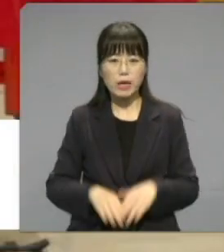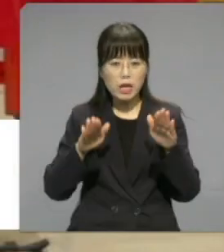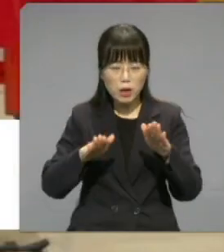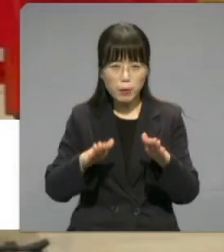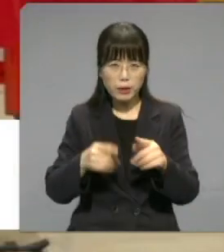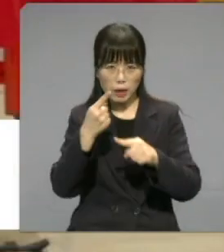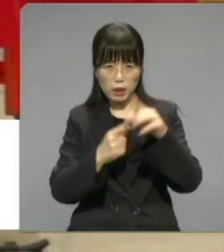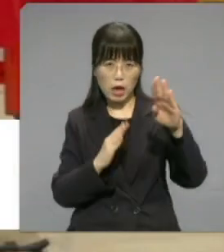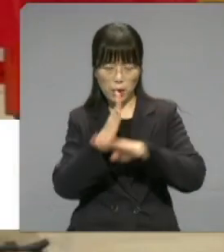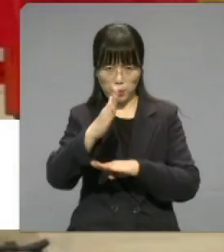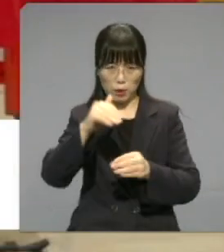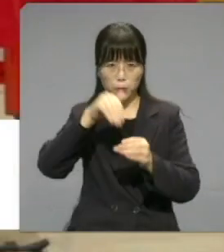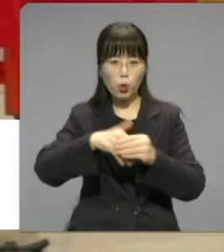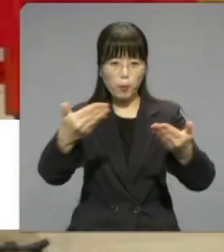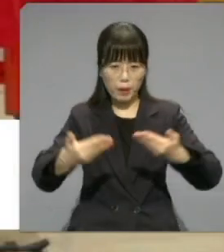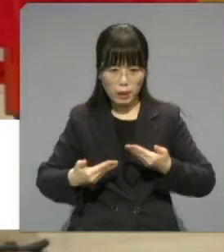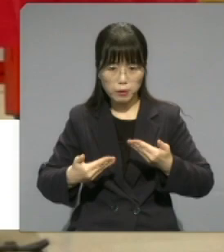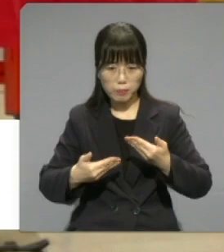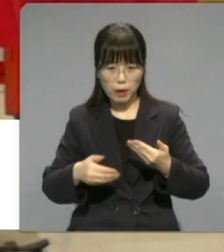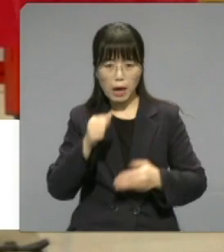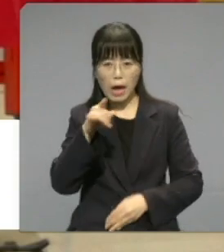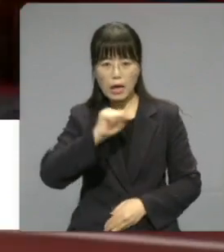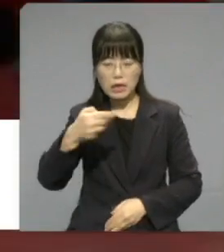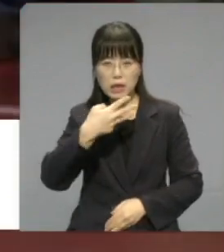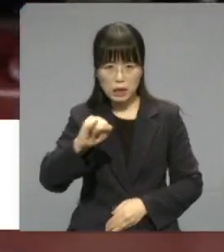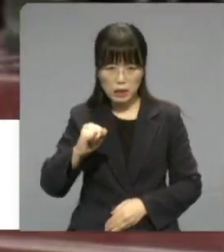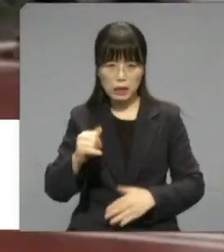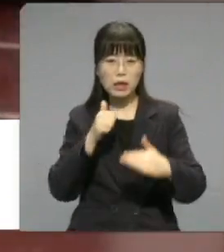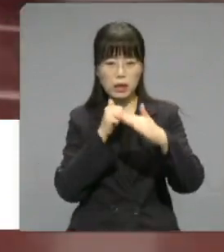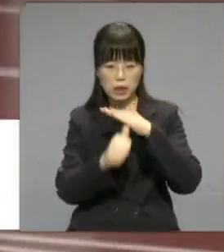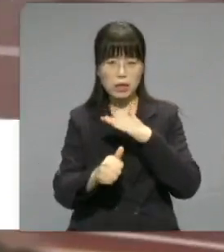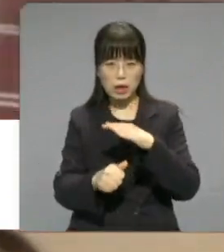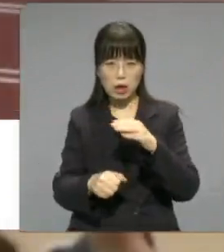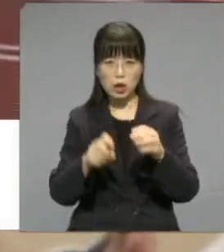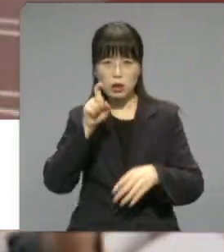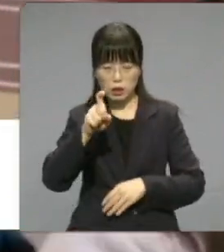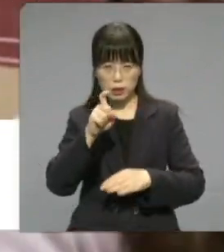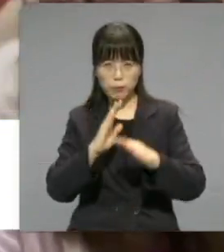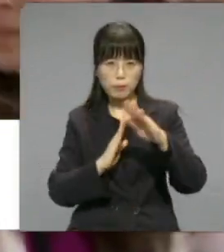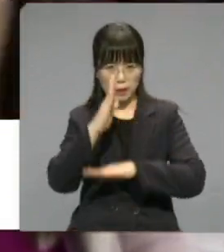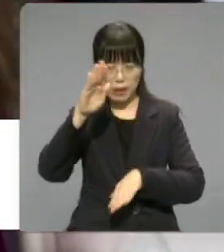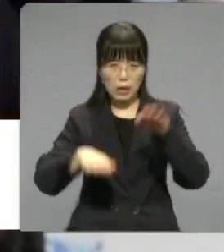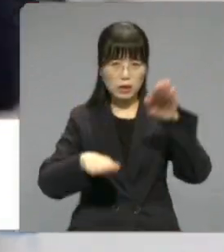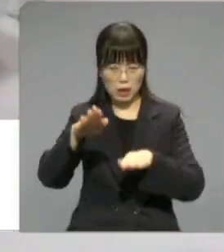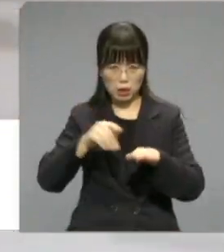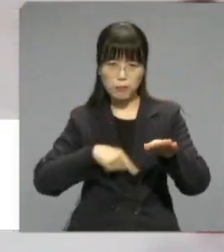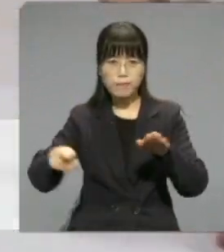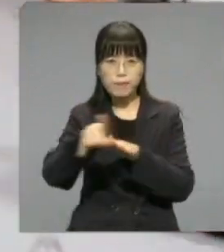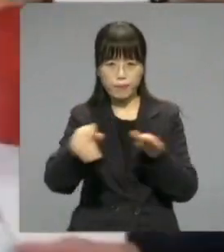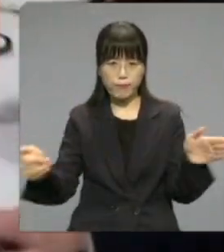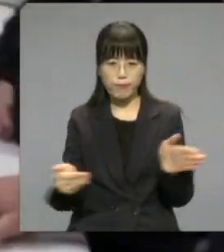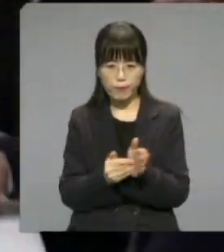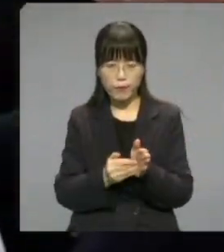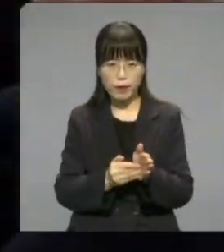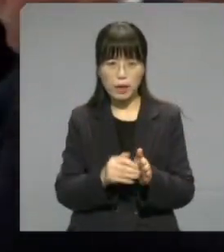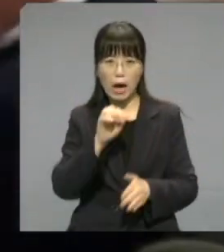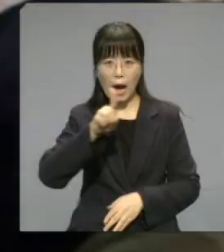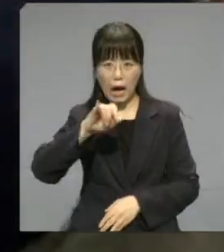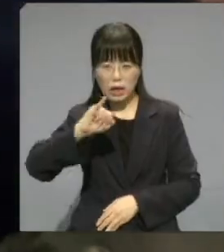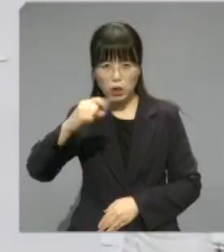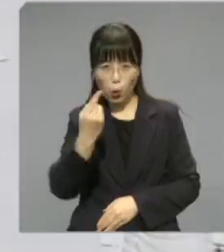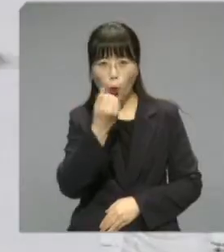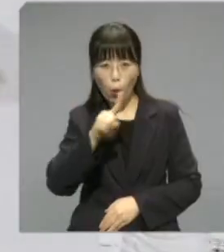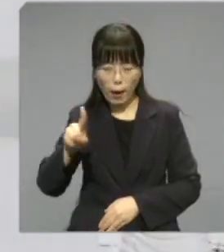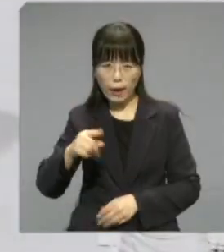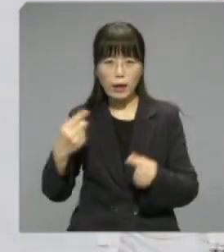이번에도 과반을 득표하며 니키 헤일리 전 유엔 대사를 두 자릿수 이상 지지율 차로 따돌렸습니다. 아이오와에 이어